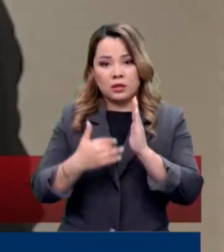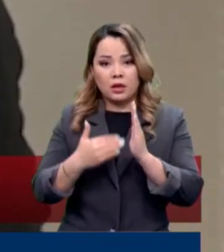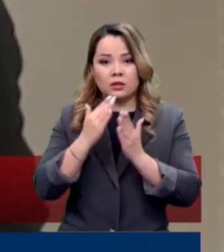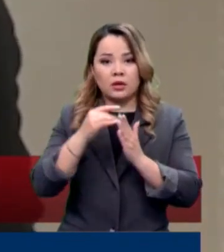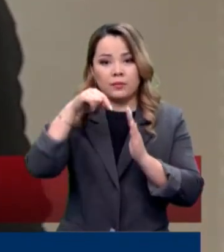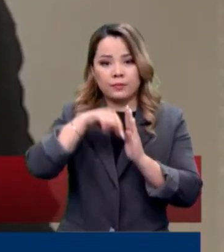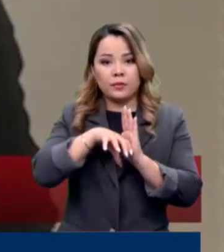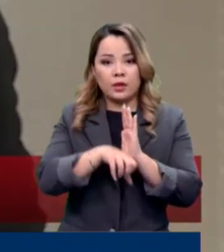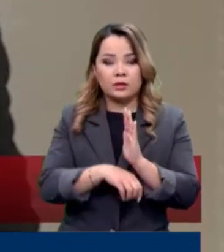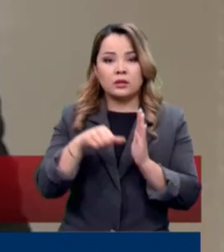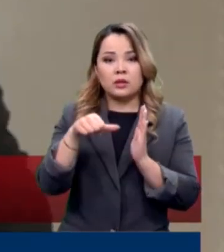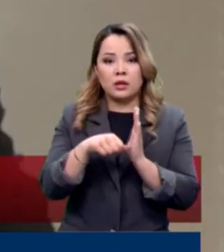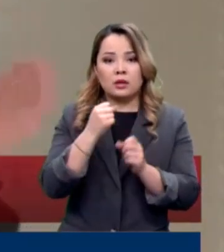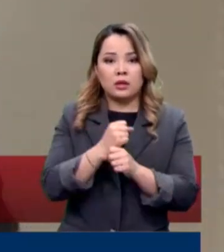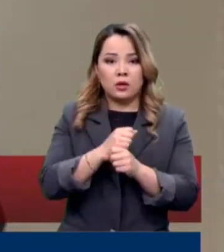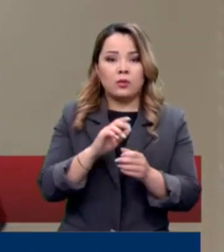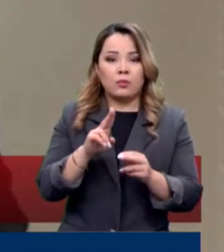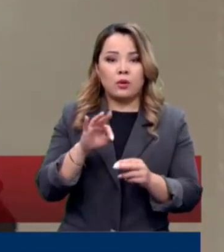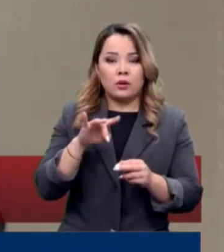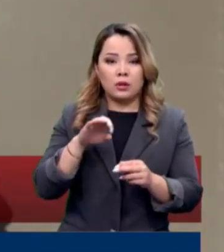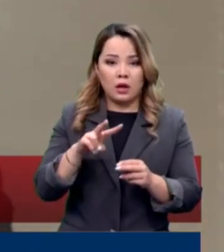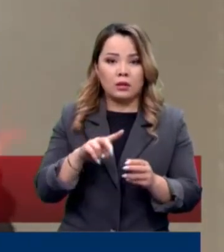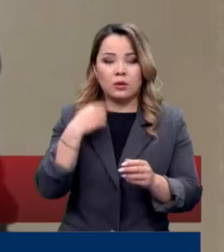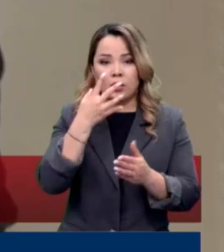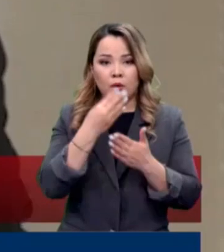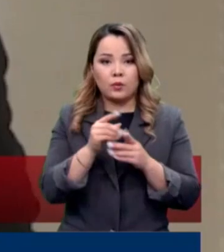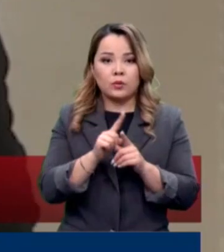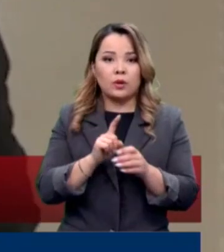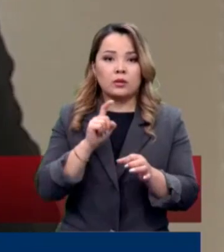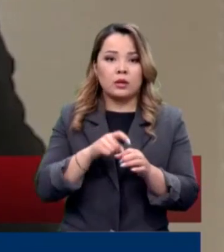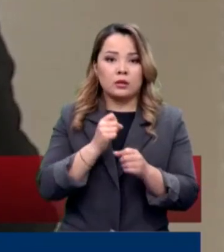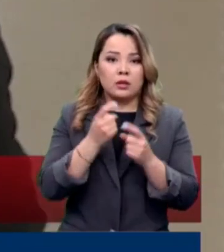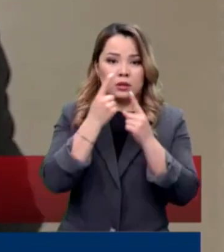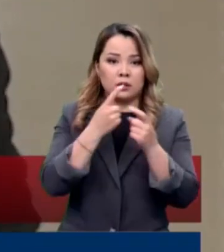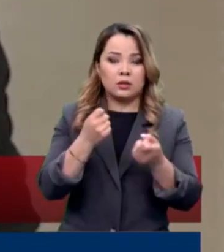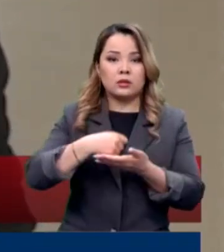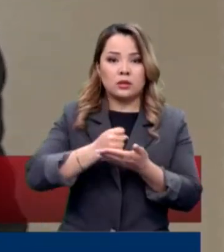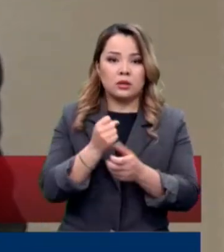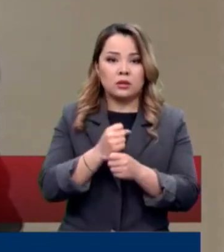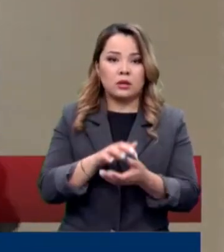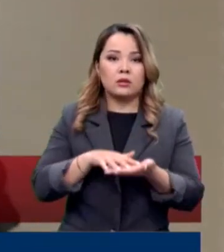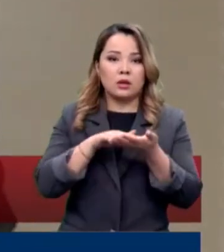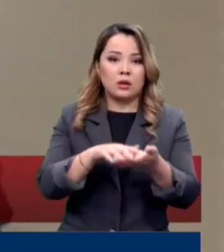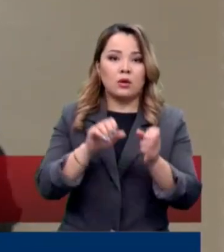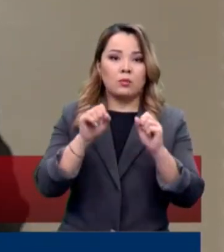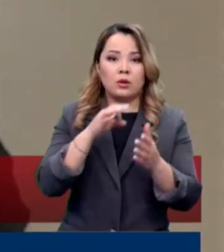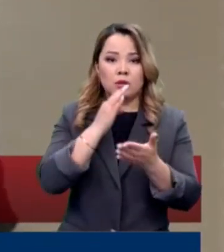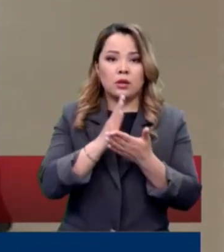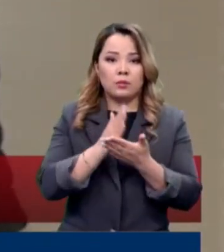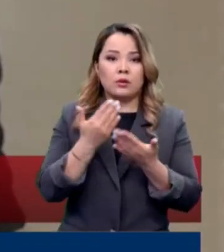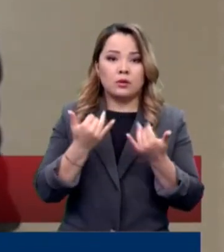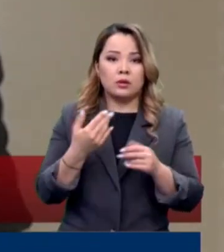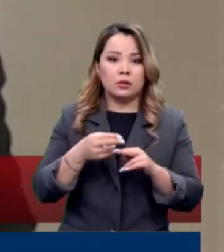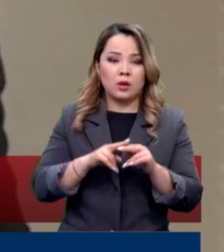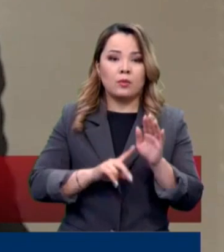жерде сол тетікті басу арқылы порталға өтіп, өзінің жеке тұлғалық ақпараттарын растап, өтінім қалдыруға мүмкіндік болады.